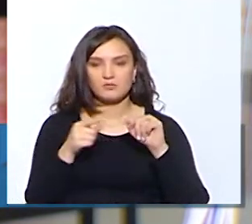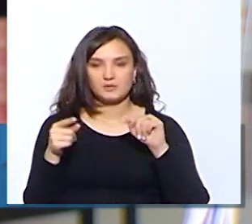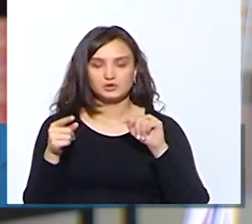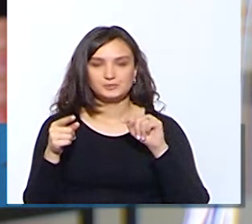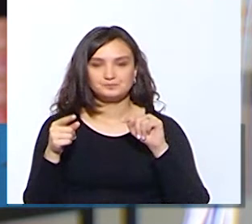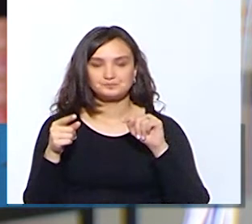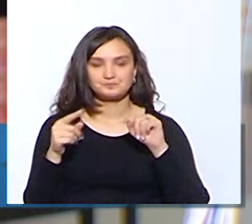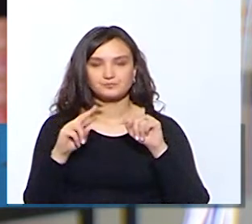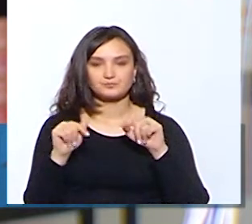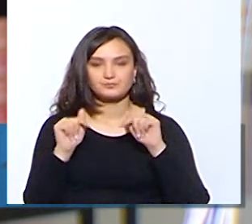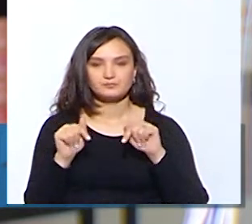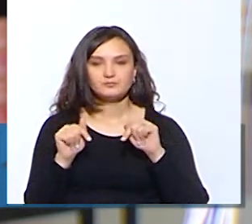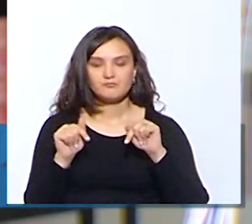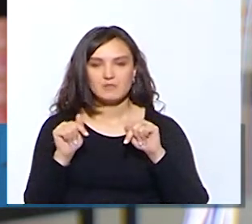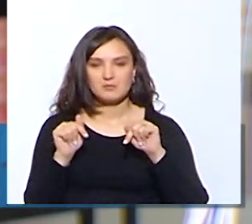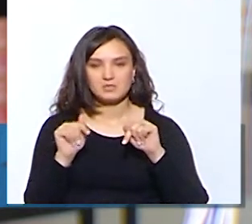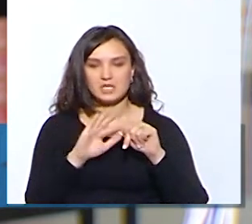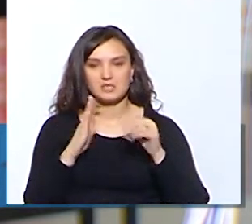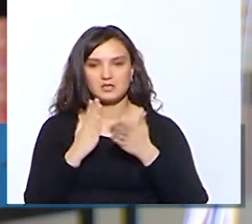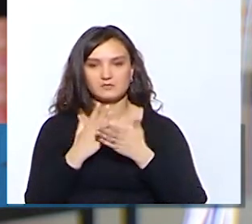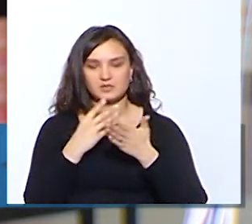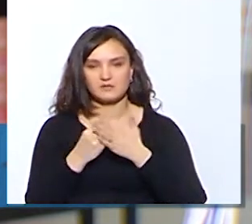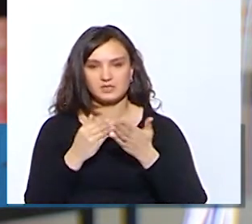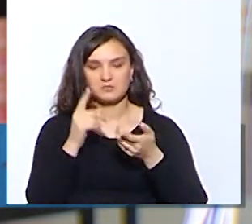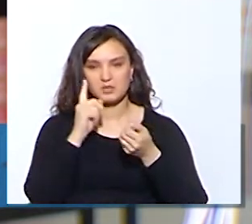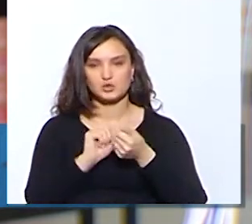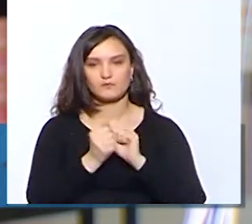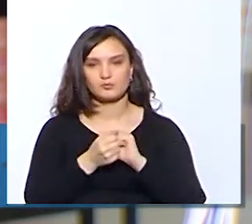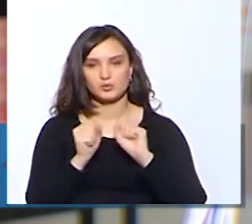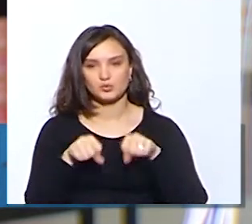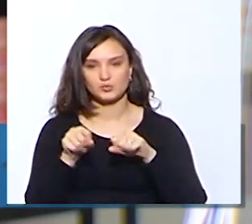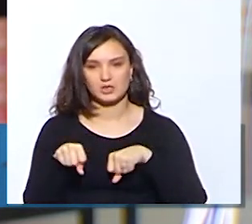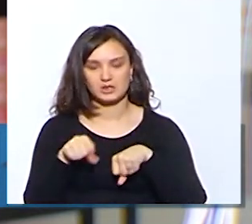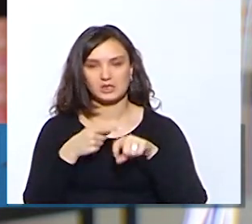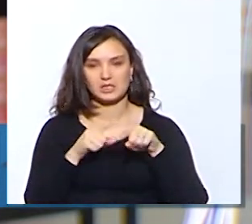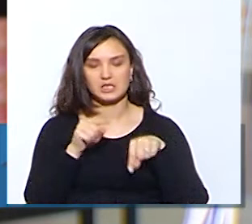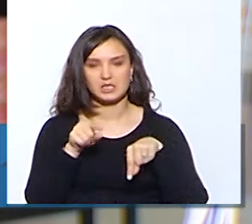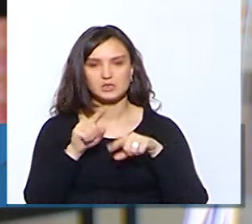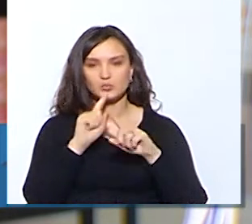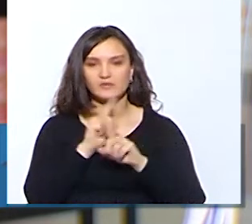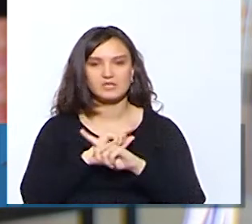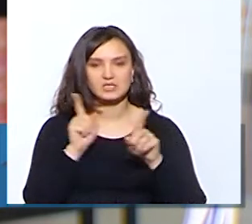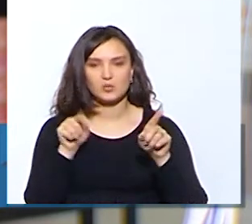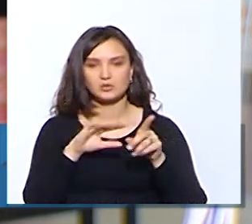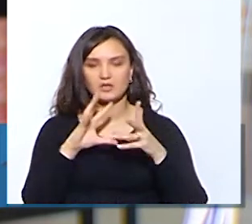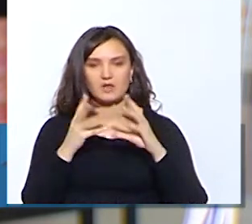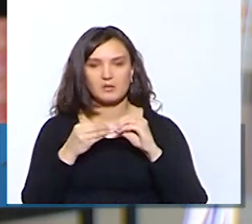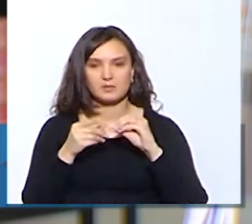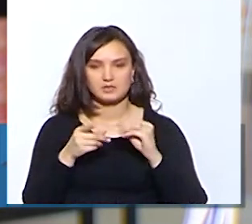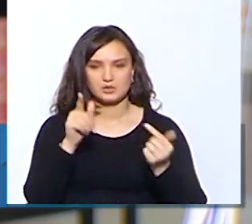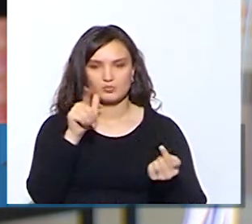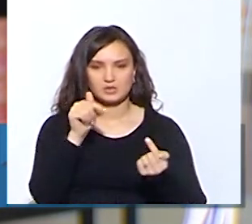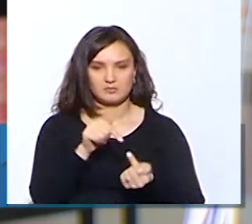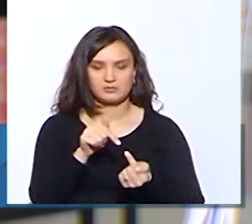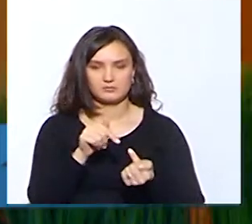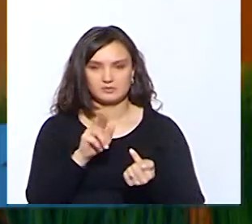განმავლობაში. ამ სისტემას არ ახასიათებს მახსოვრობის უნარი, ეს სისტემა არის უნივერსალური და ყველაფერზე არის